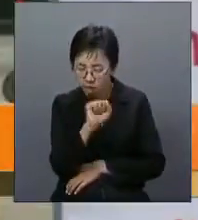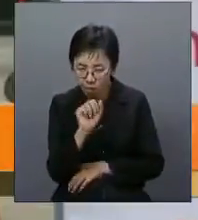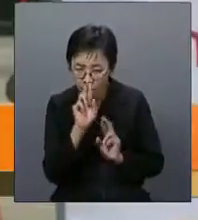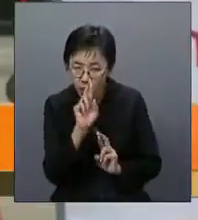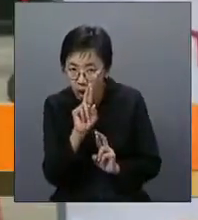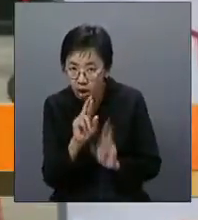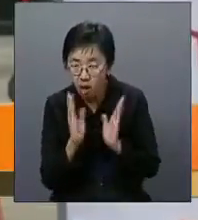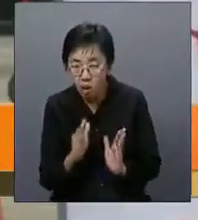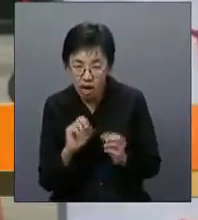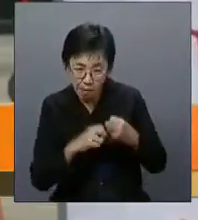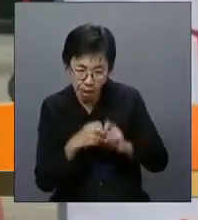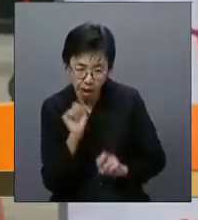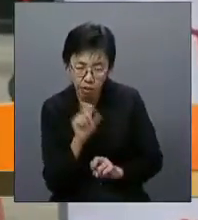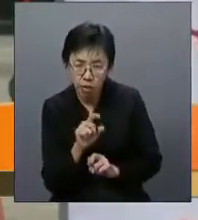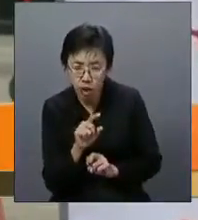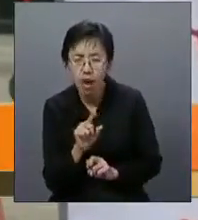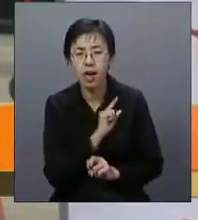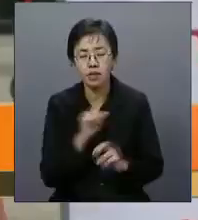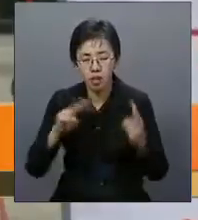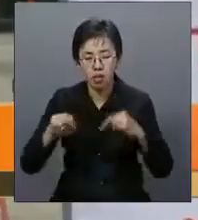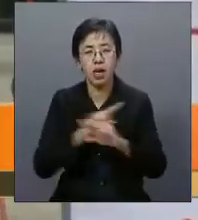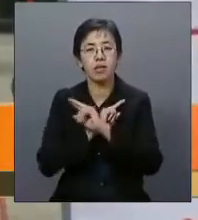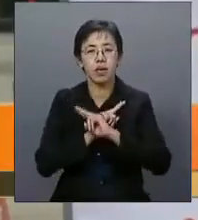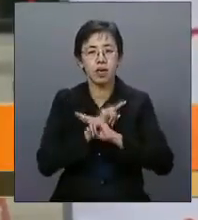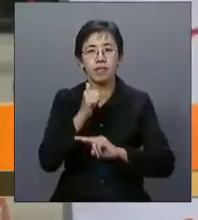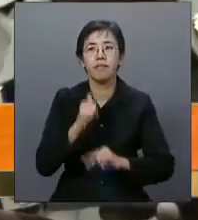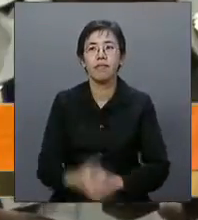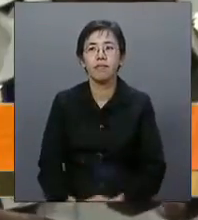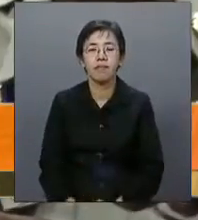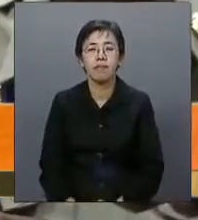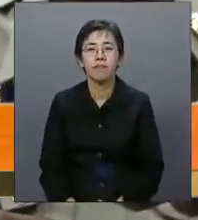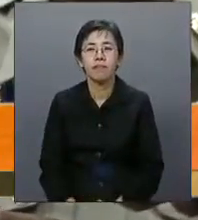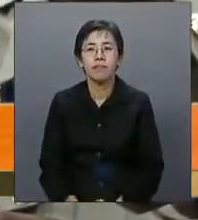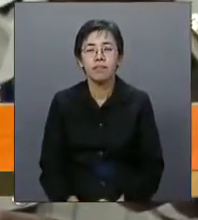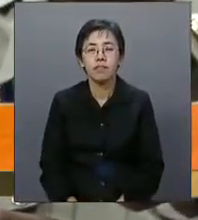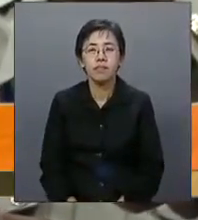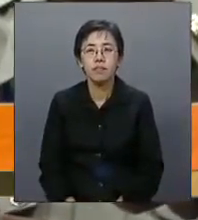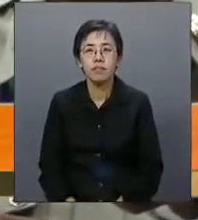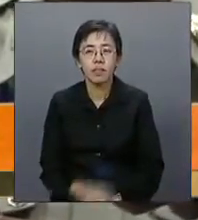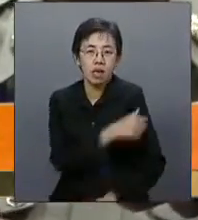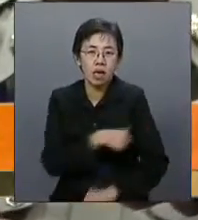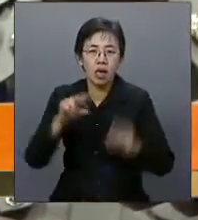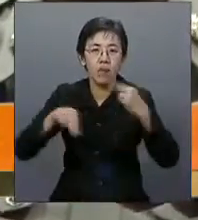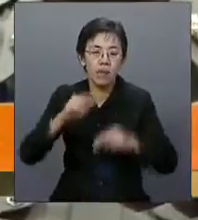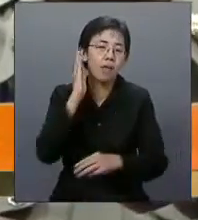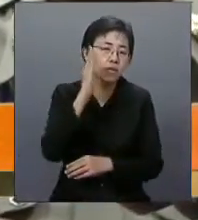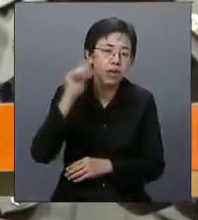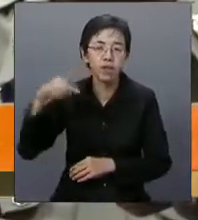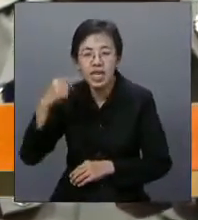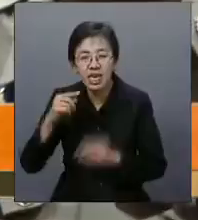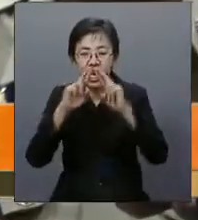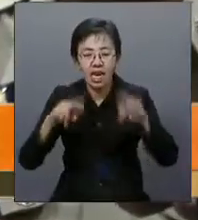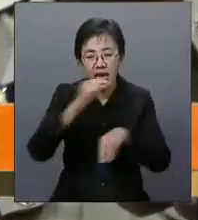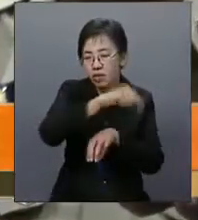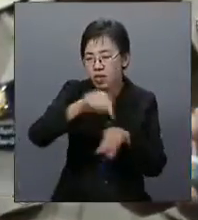ให้ผู้ประกอบการได้ดูแลตัวเองเพิ่มขึ้นด้วยค่ะ เป็นรปภ.นะทั้งชายทั้งหญิงทุกห้างร้าน